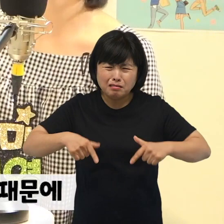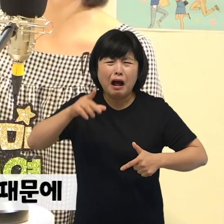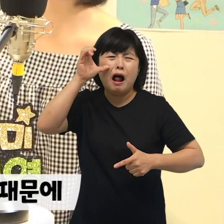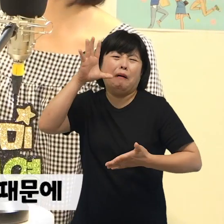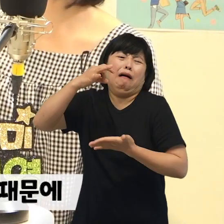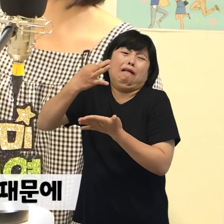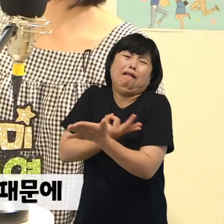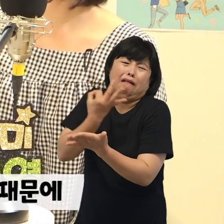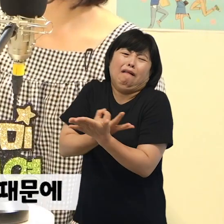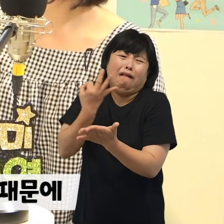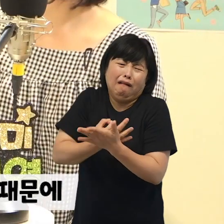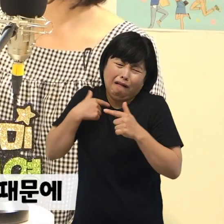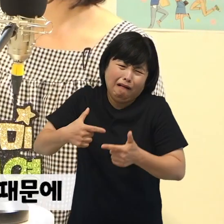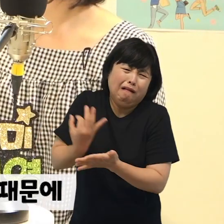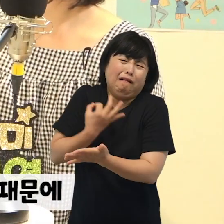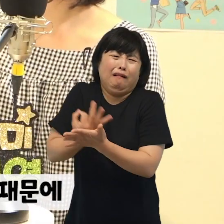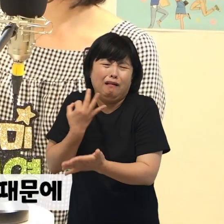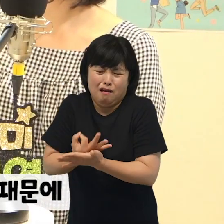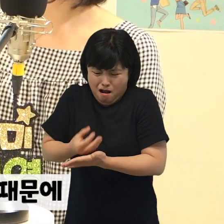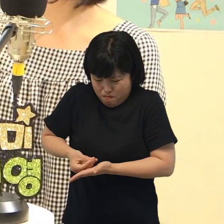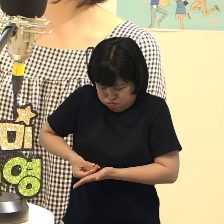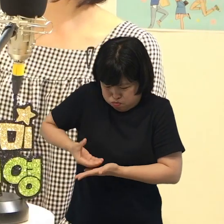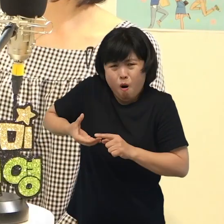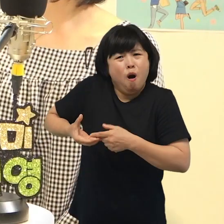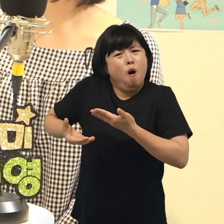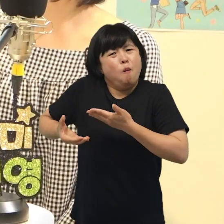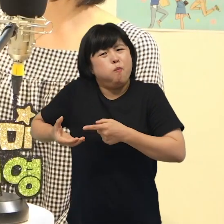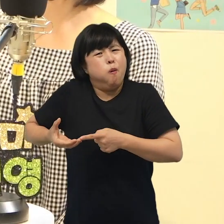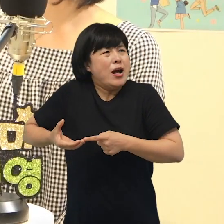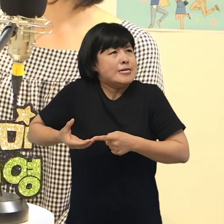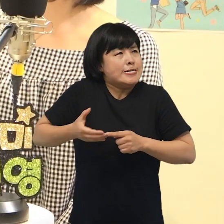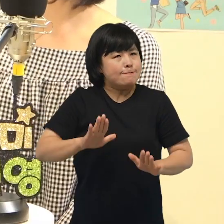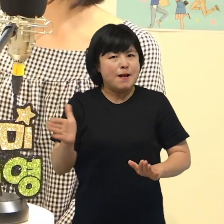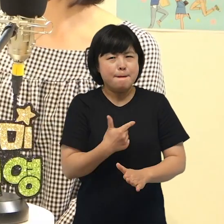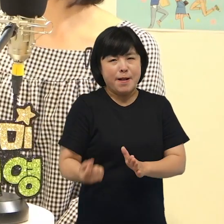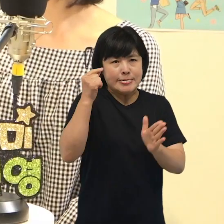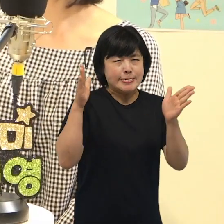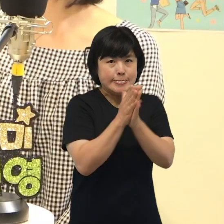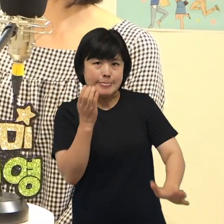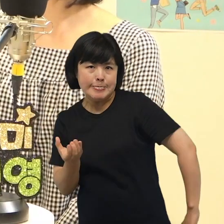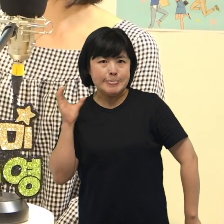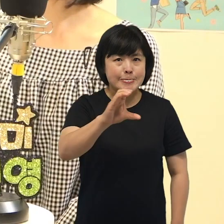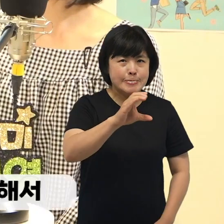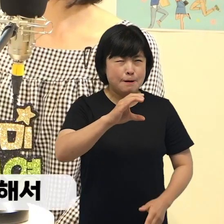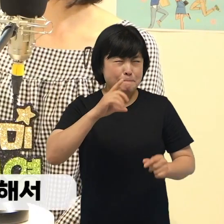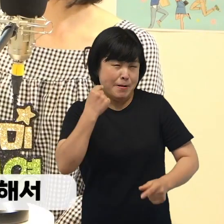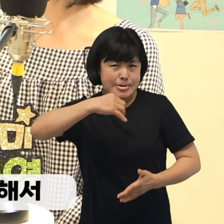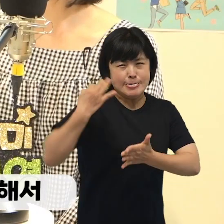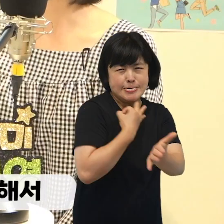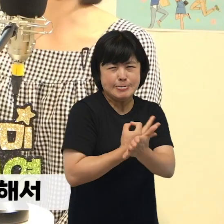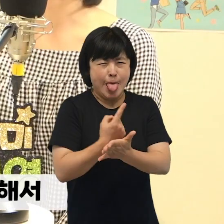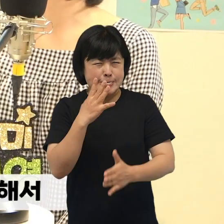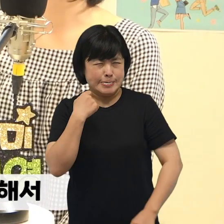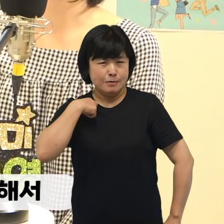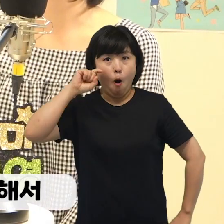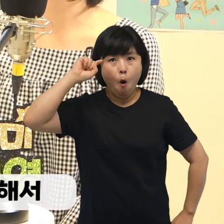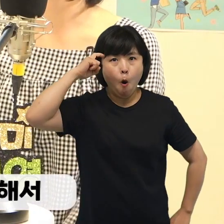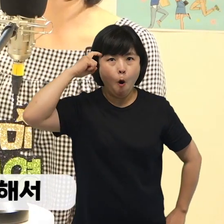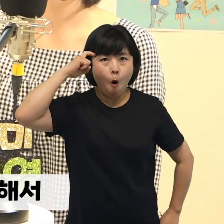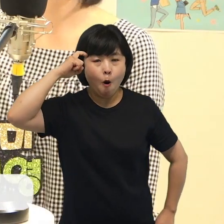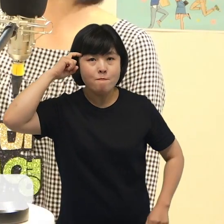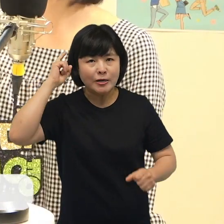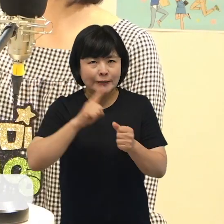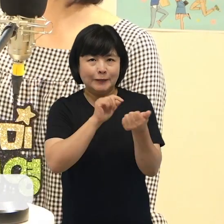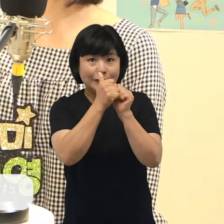근데 저는 항상 아르바이트를 했었기 때문에 여윳돈이 있어가지고 나는 빨리 시작해서 돈을 빨리 벌어야겠다라고 생각을